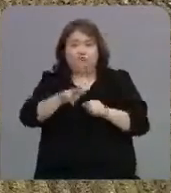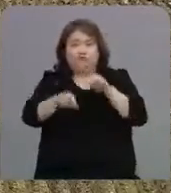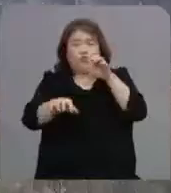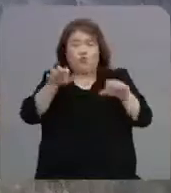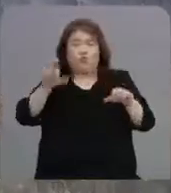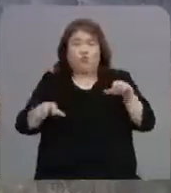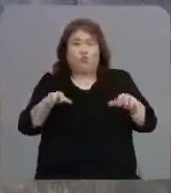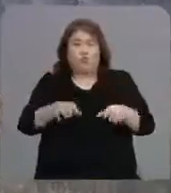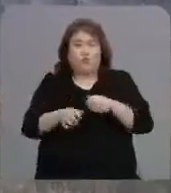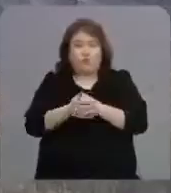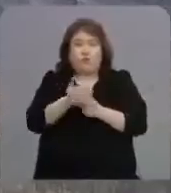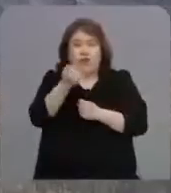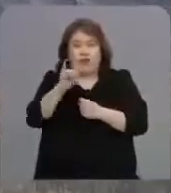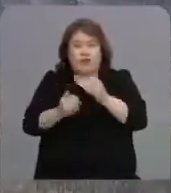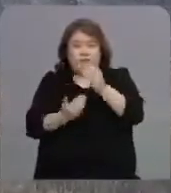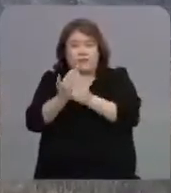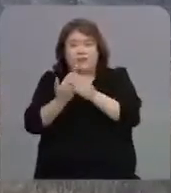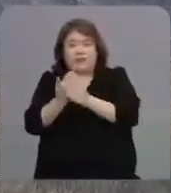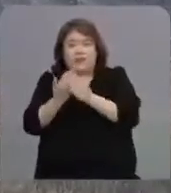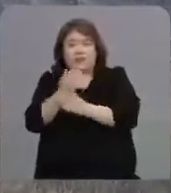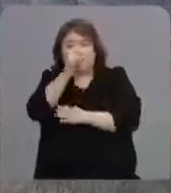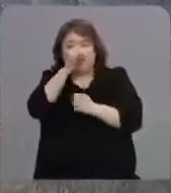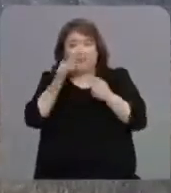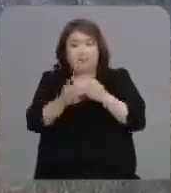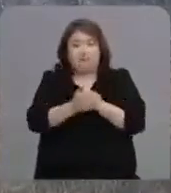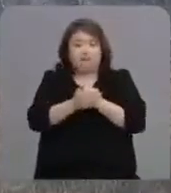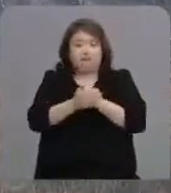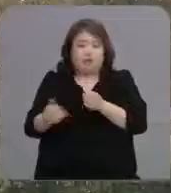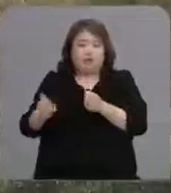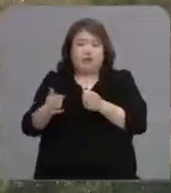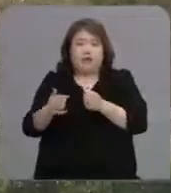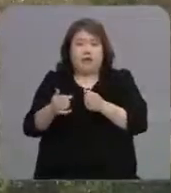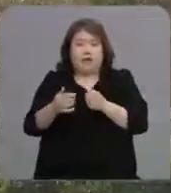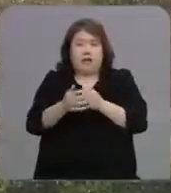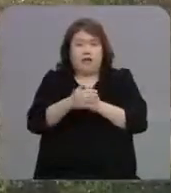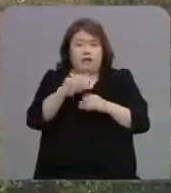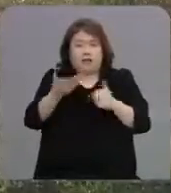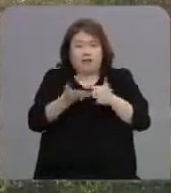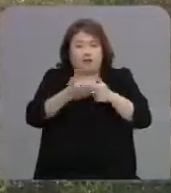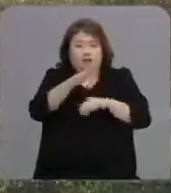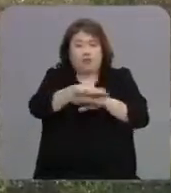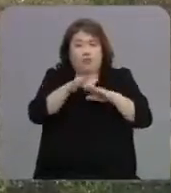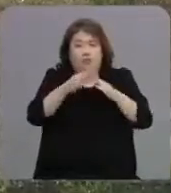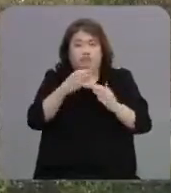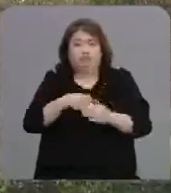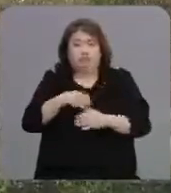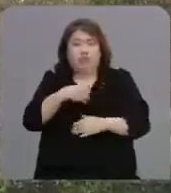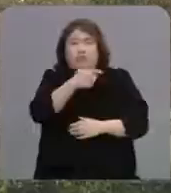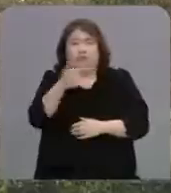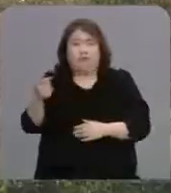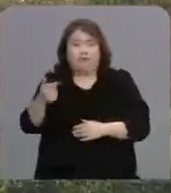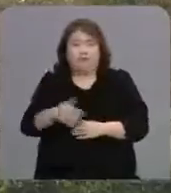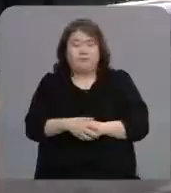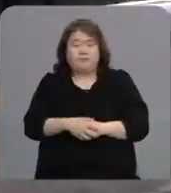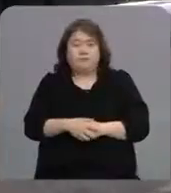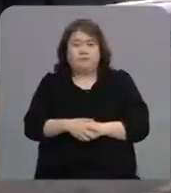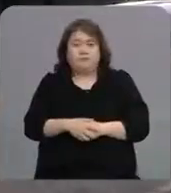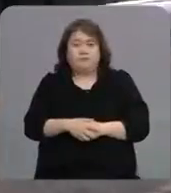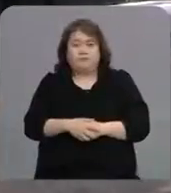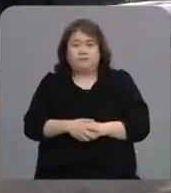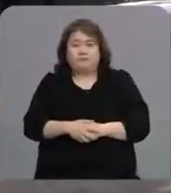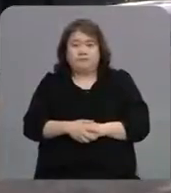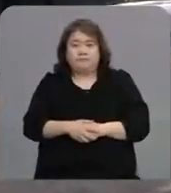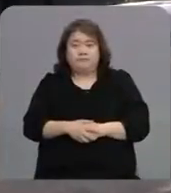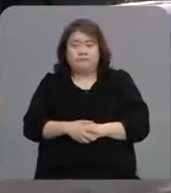고병원성 ai 발생 소식이 이어지고 있어 축산 당국과 가금류 농가들의 우려가 커지고 있습니다 지금까지 보도국에서